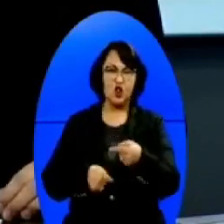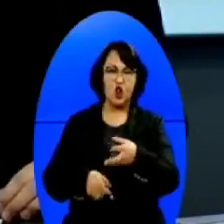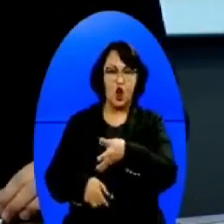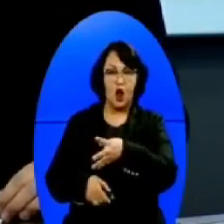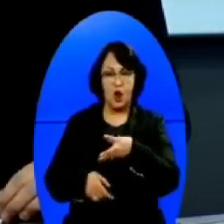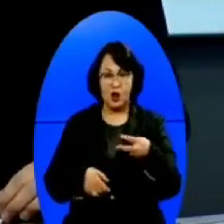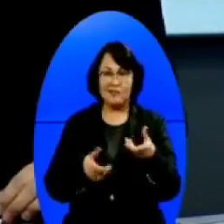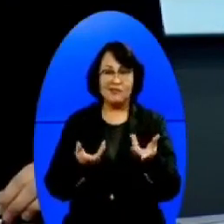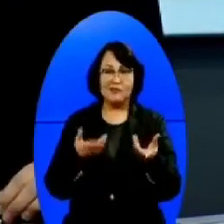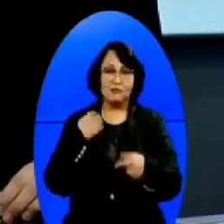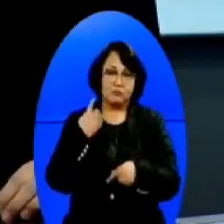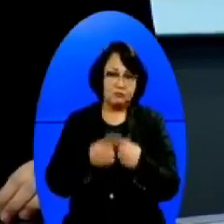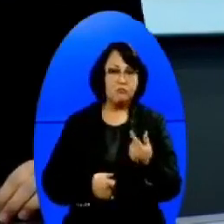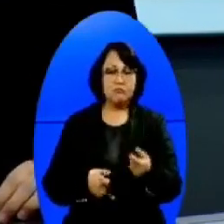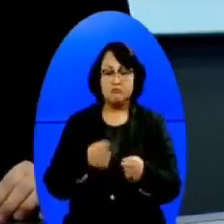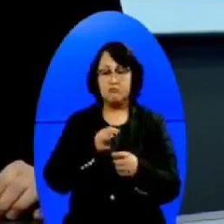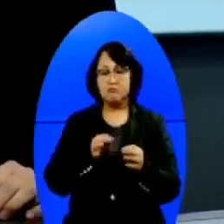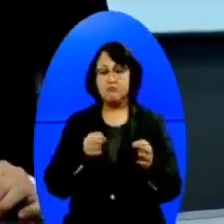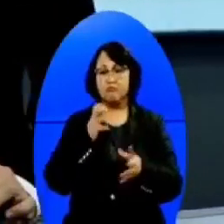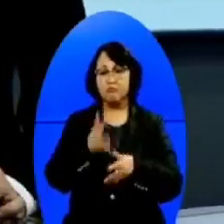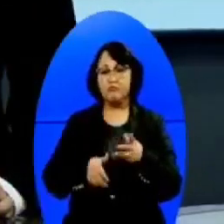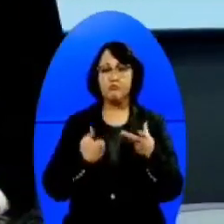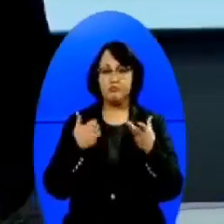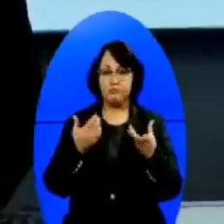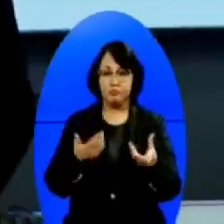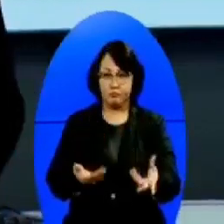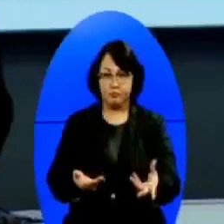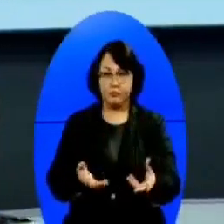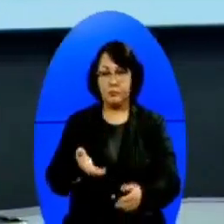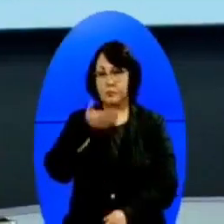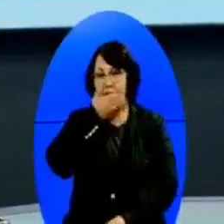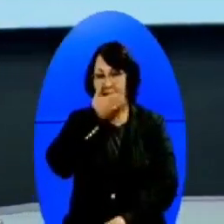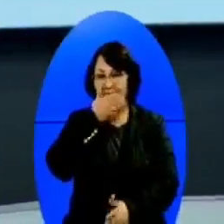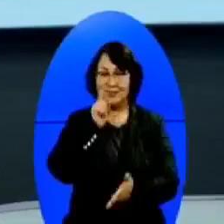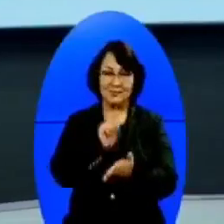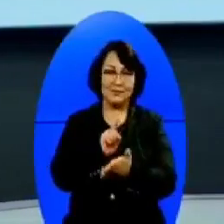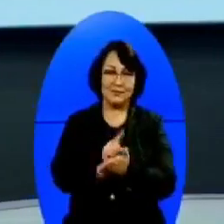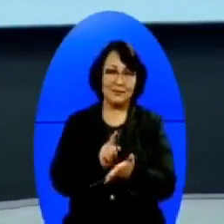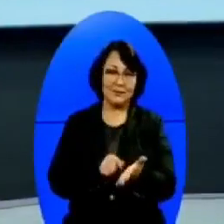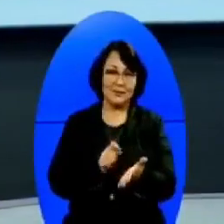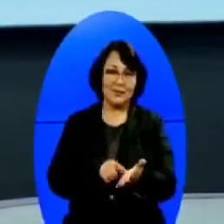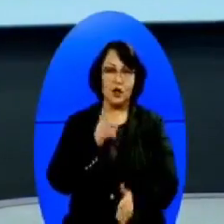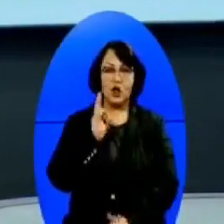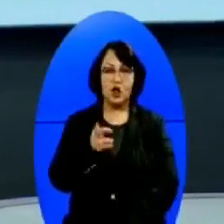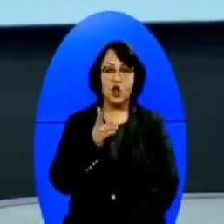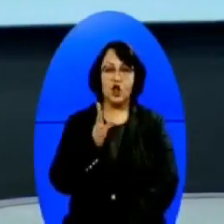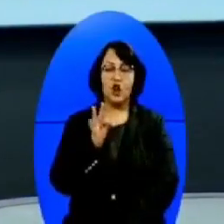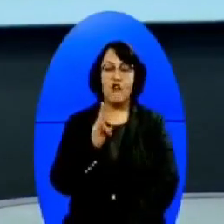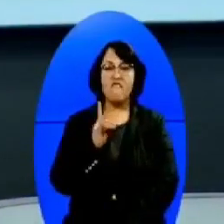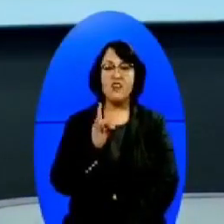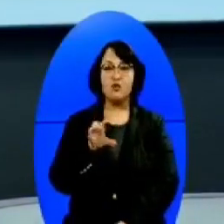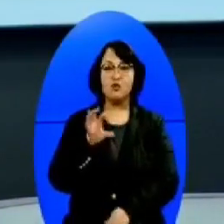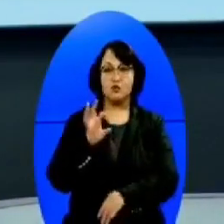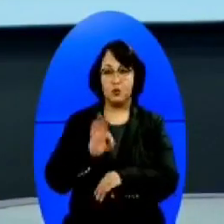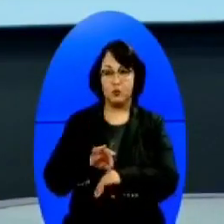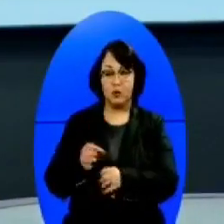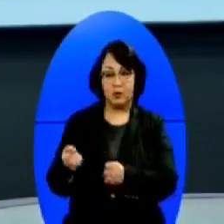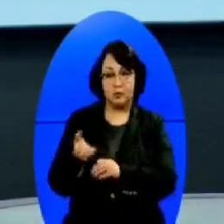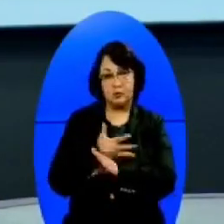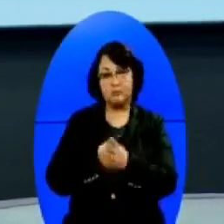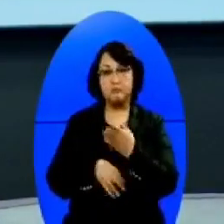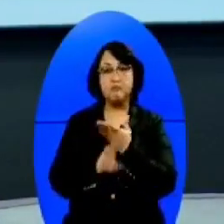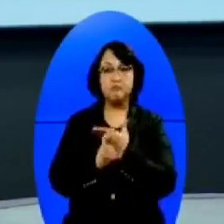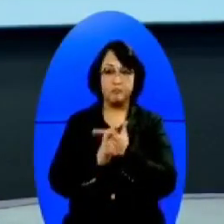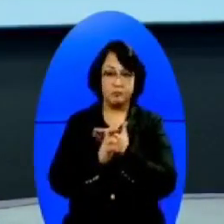ирлээ. Тэр үзэгчтэй Монголын үндэсний олон нийтийн лиз та бүхэндээ амны халтаа тогтмол зүүж коронавирусээс өрсөн сэргийлэхийг уриалж байгаа юм а.